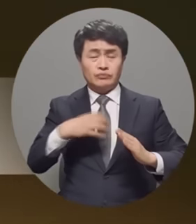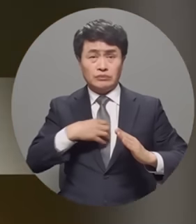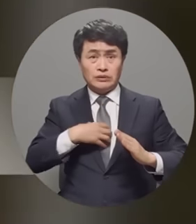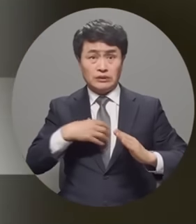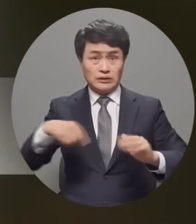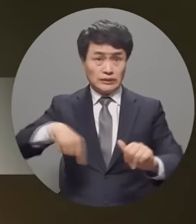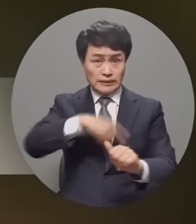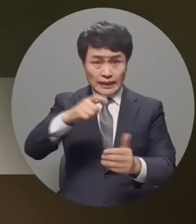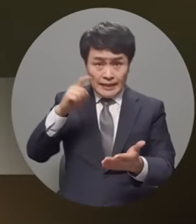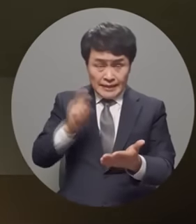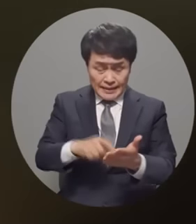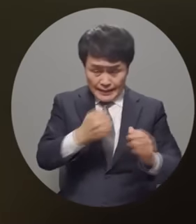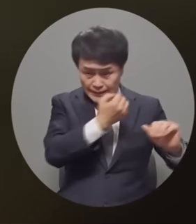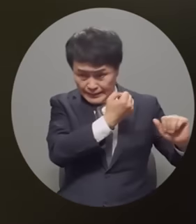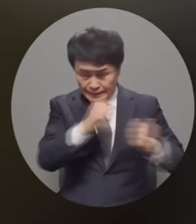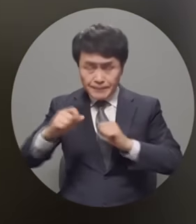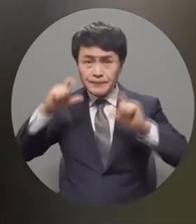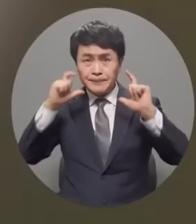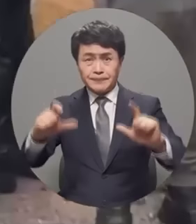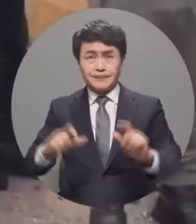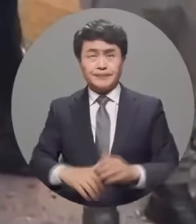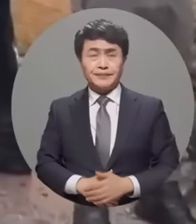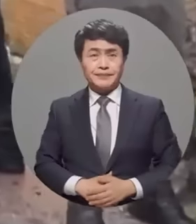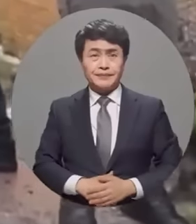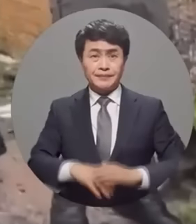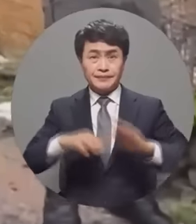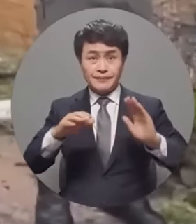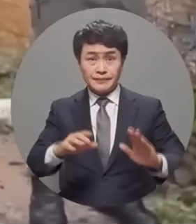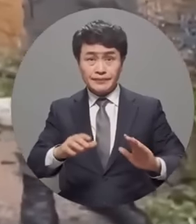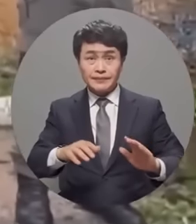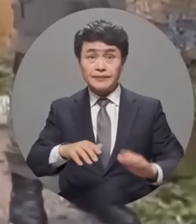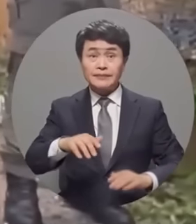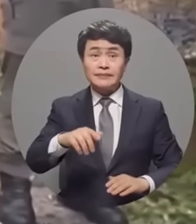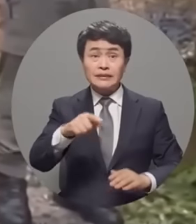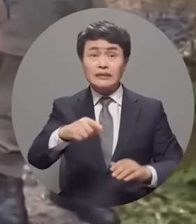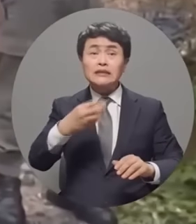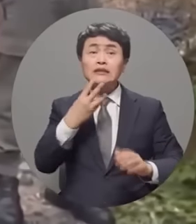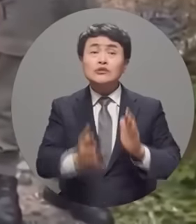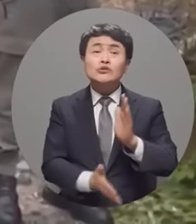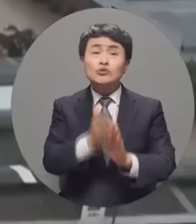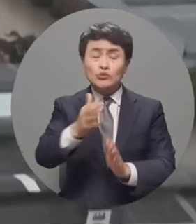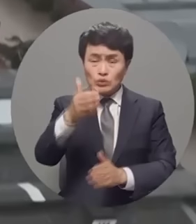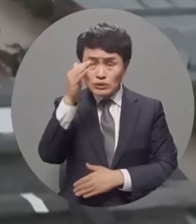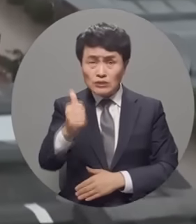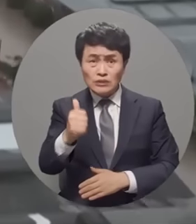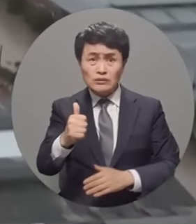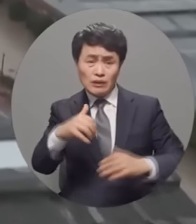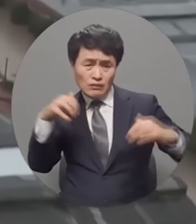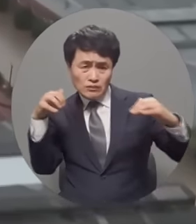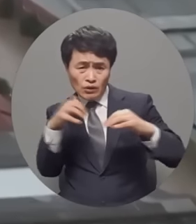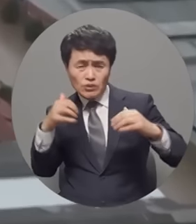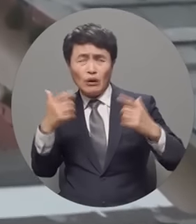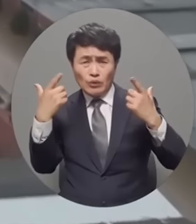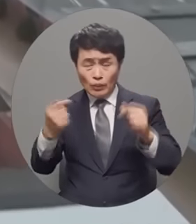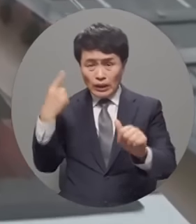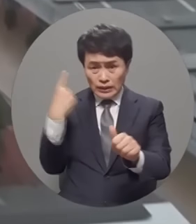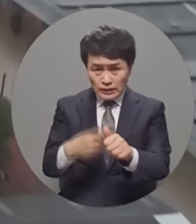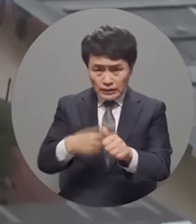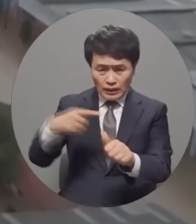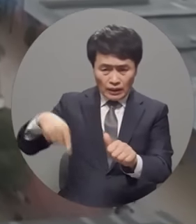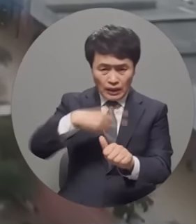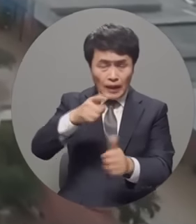재난당국은 긴급대피령을 발령했습니다. 휴 그란지도스 주지사는 전시와 다름없는 상황이라며